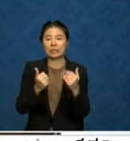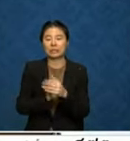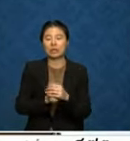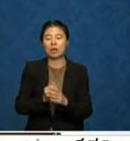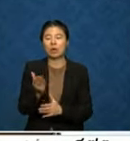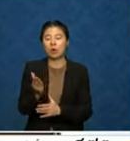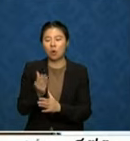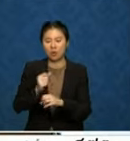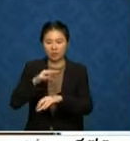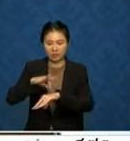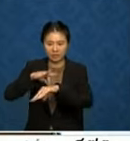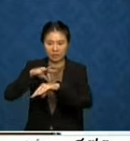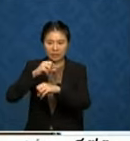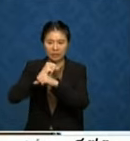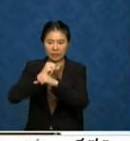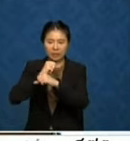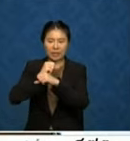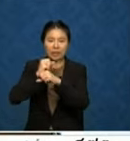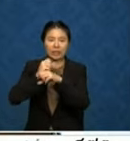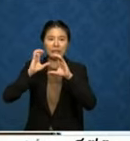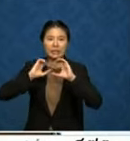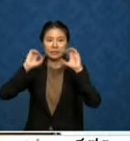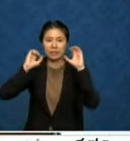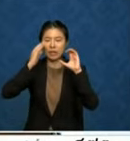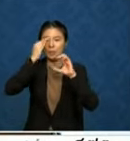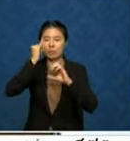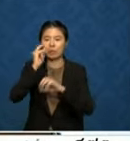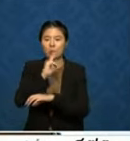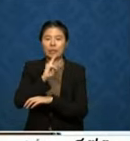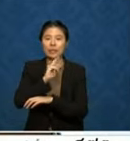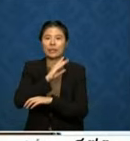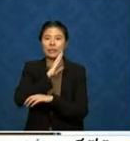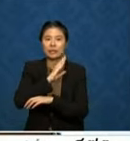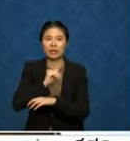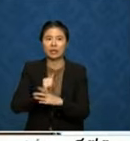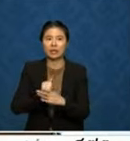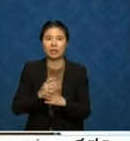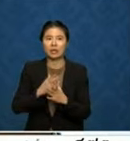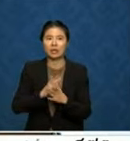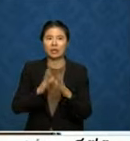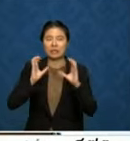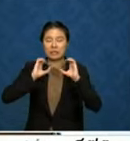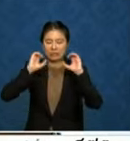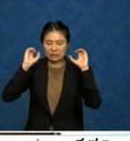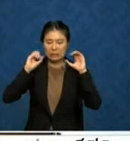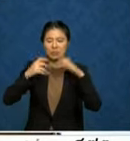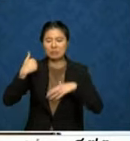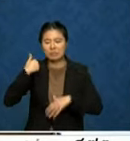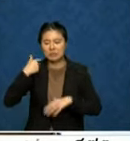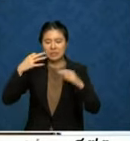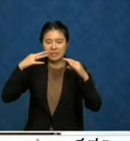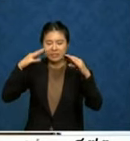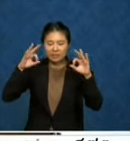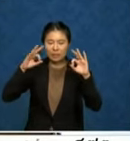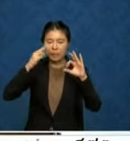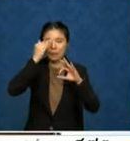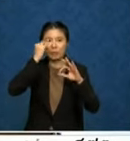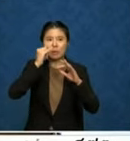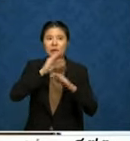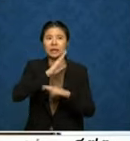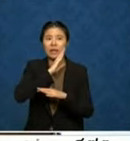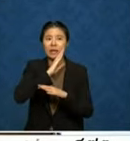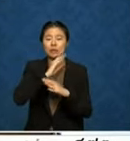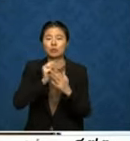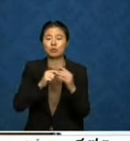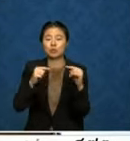ราชการเพราะว่าการรับราชการเนี่ยจริงๆแล้วมีอิสรภาพทางเงินที่แน่นอนเพราะว่าตอนเก